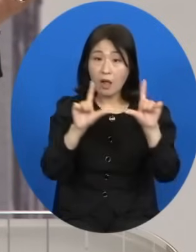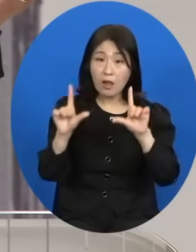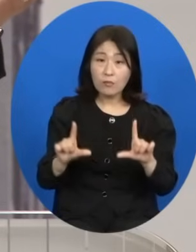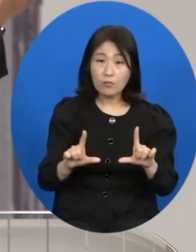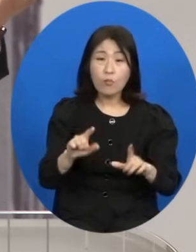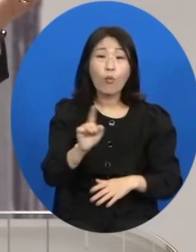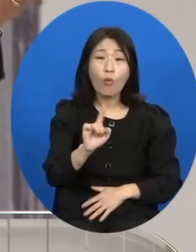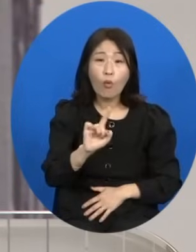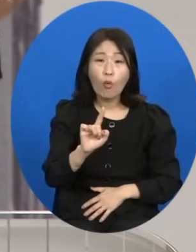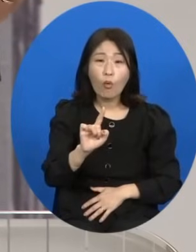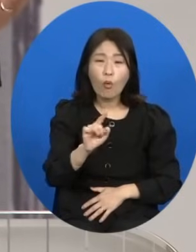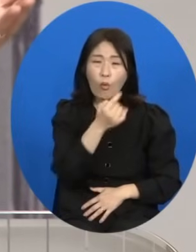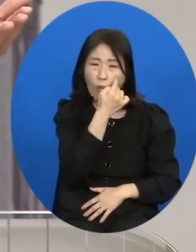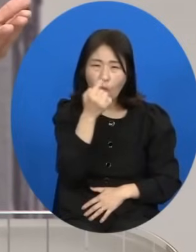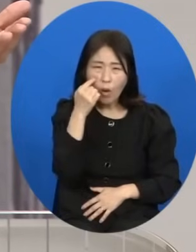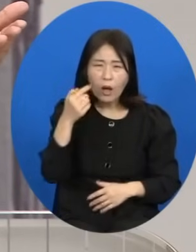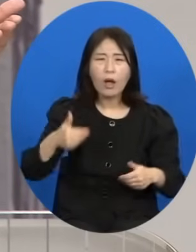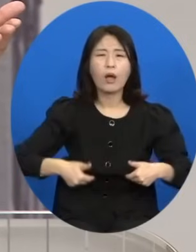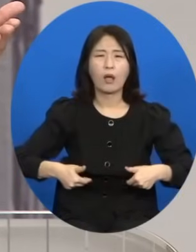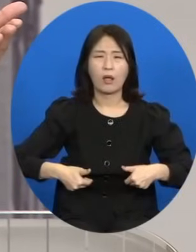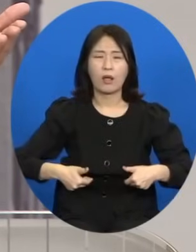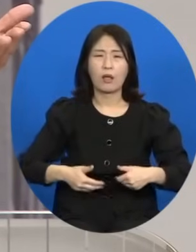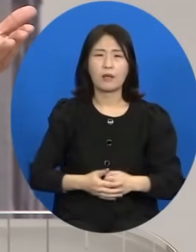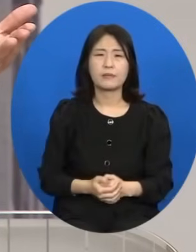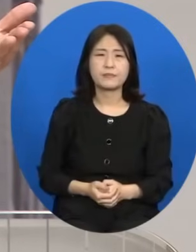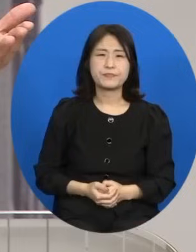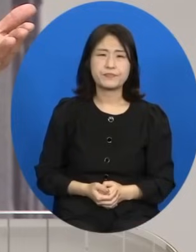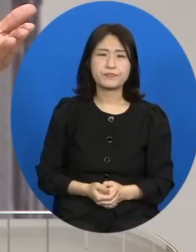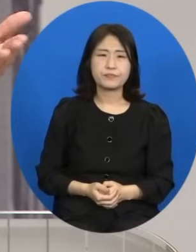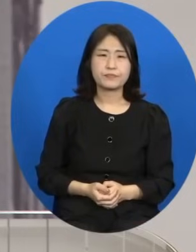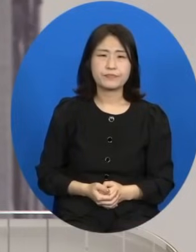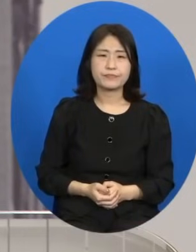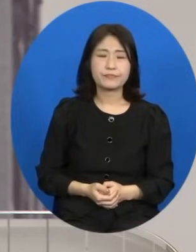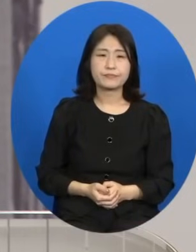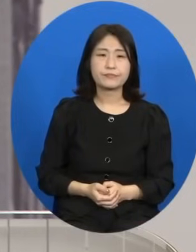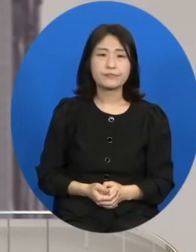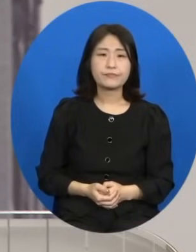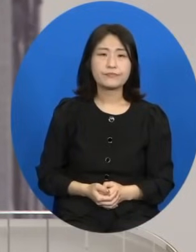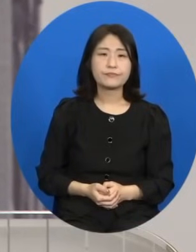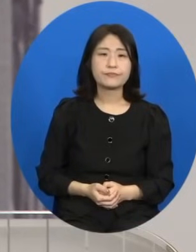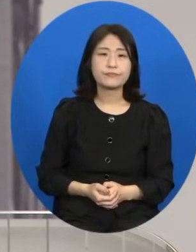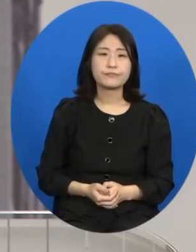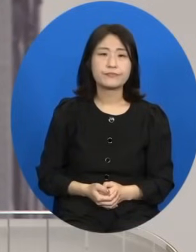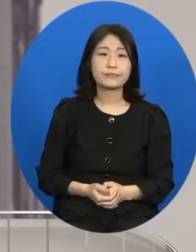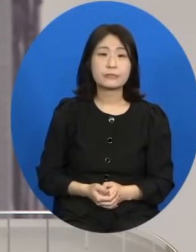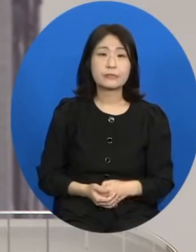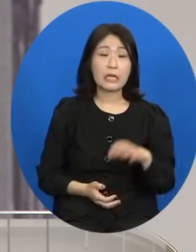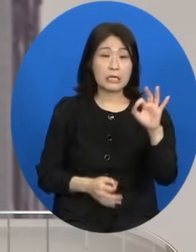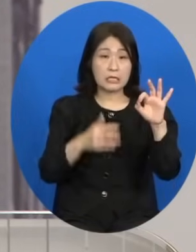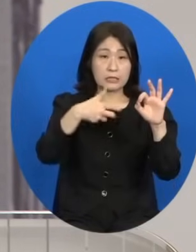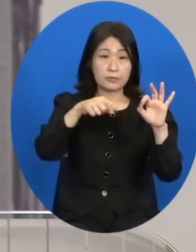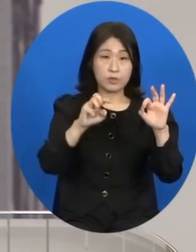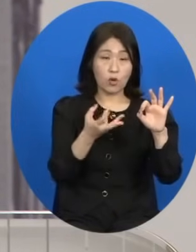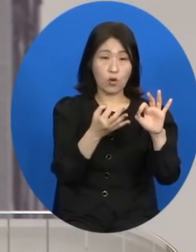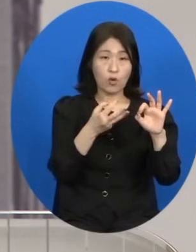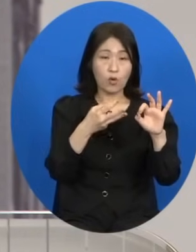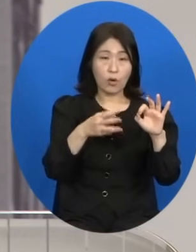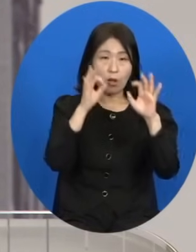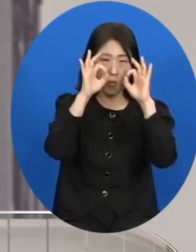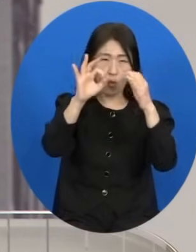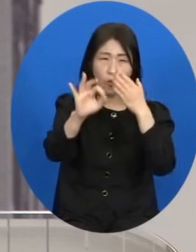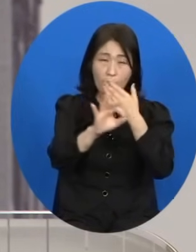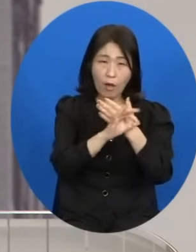돼요 지금 마지막 때 많은 사람들이 믿음에서 떠나가게 된다는 겁니다 그러면서 10절에 보면 악해진 사람들은